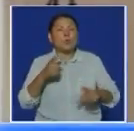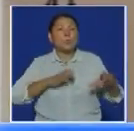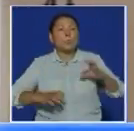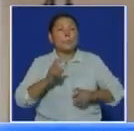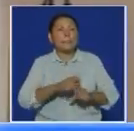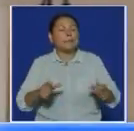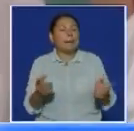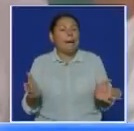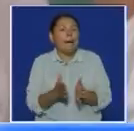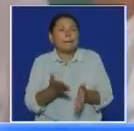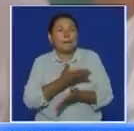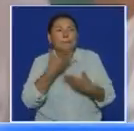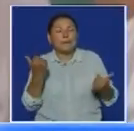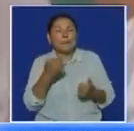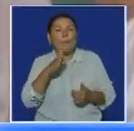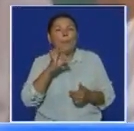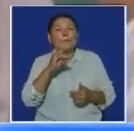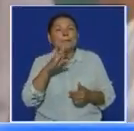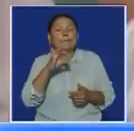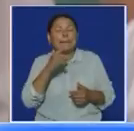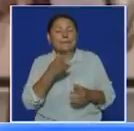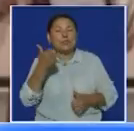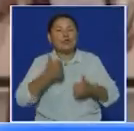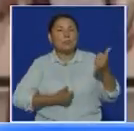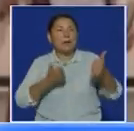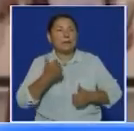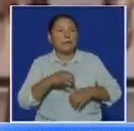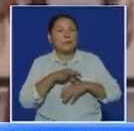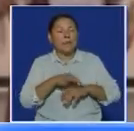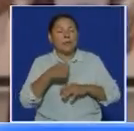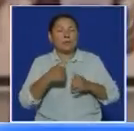жетістігі аз емес. World Skills сынды облыстық, республикалық чемпионаттардан